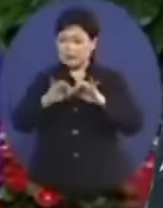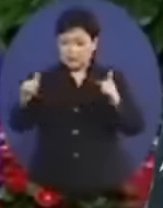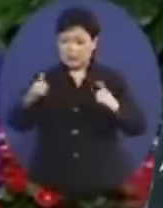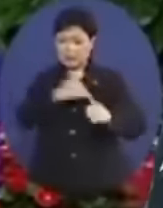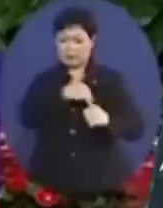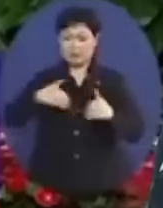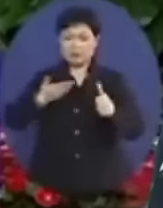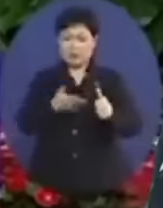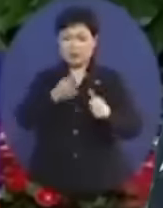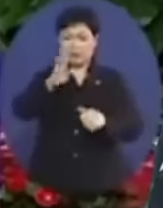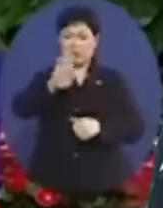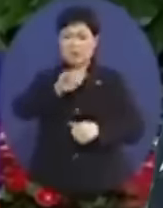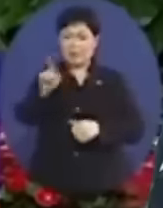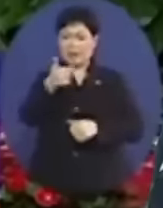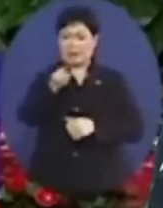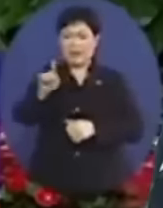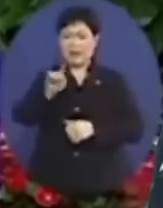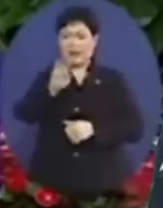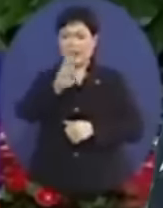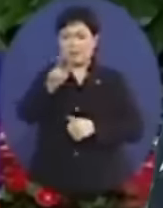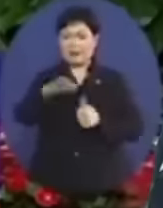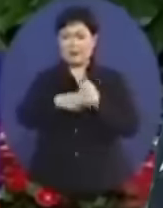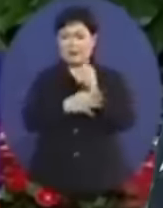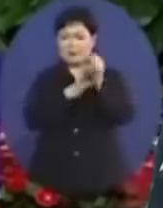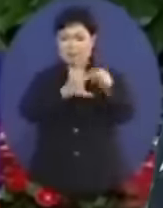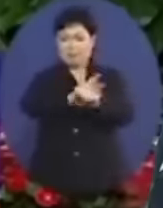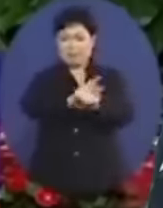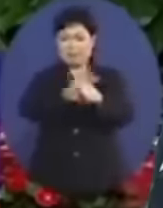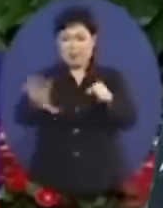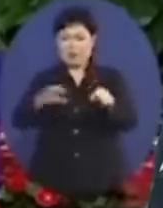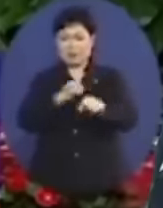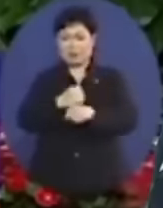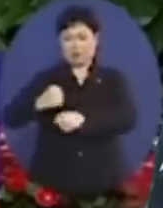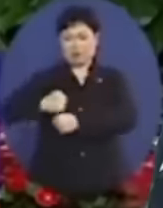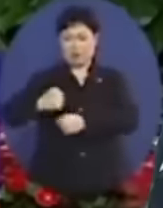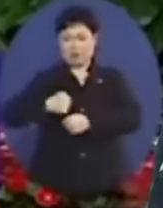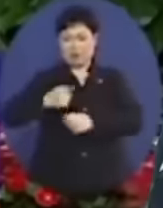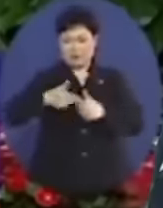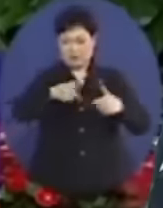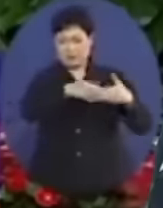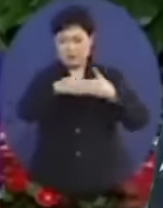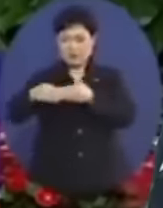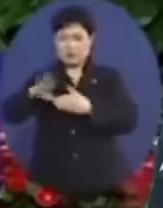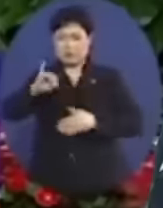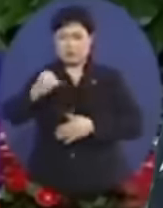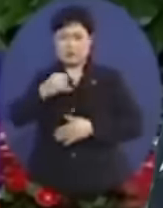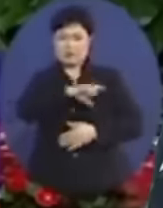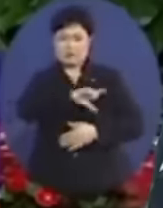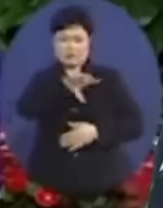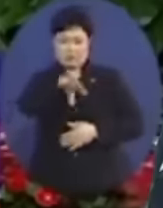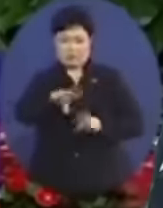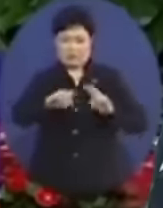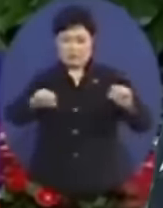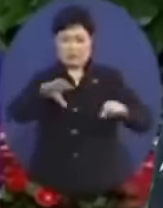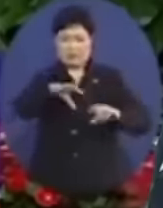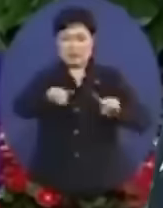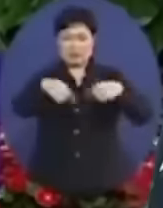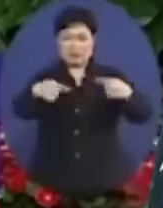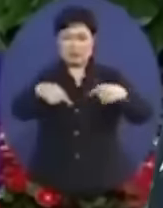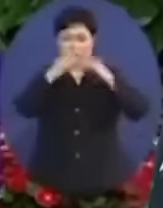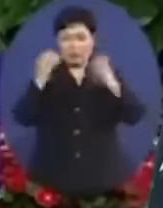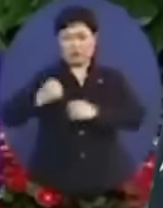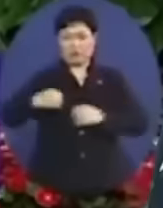못받게 넘겨 주니라 군인들이 예수를 끌고 브라오 드리오 안으로 들어가서 온 군대를 모으고